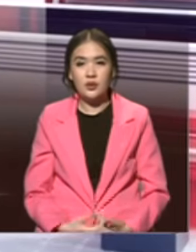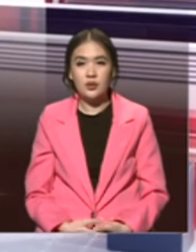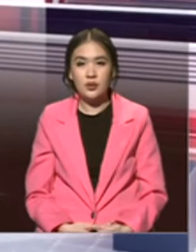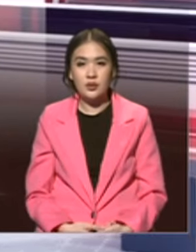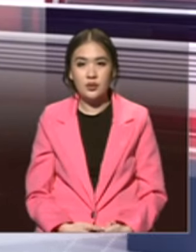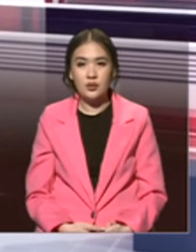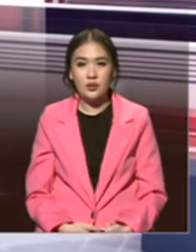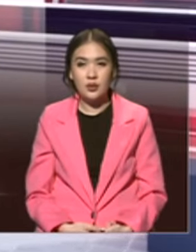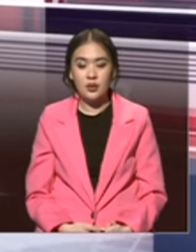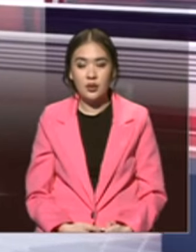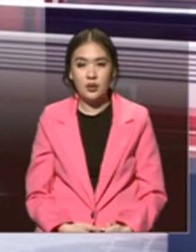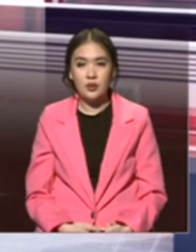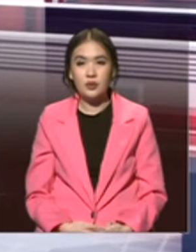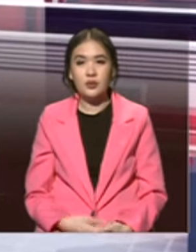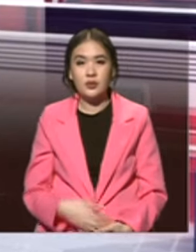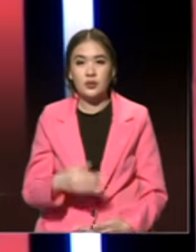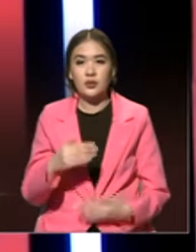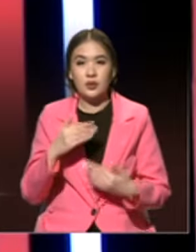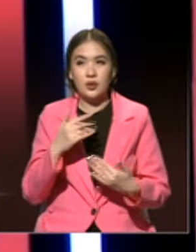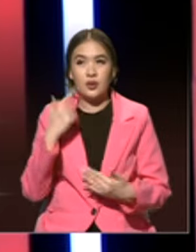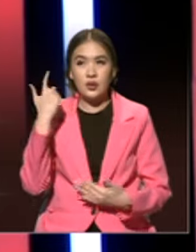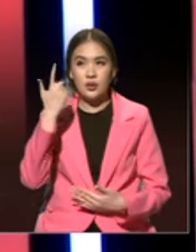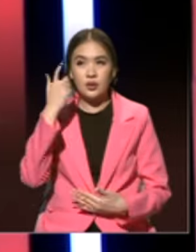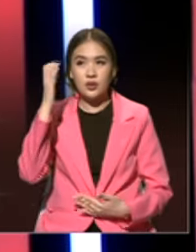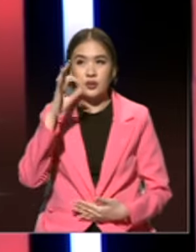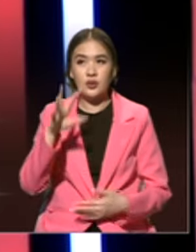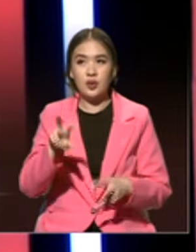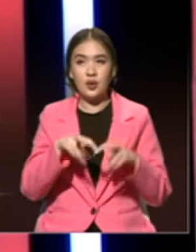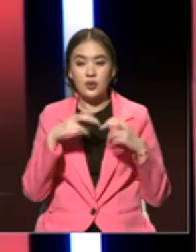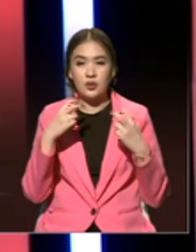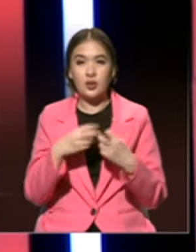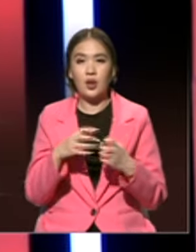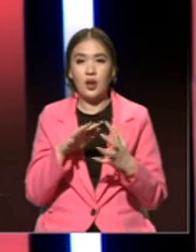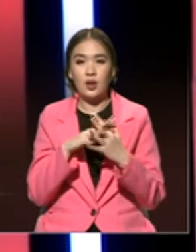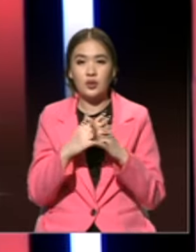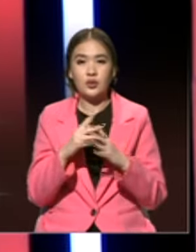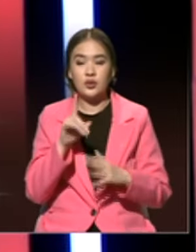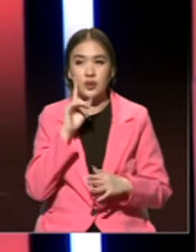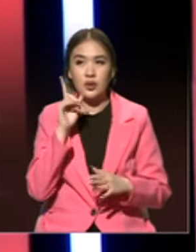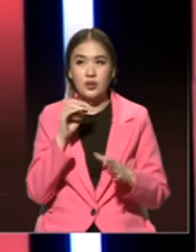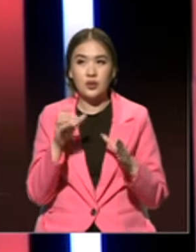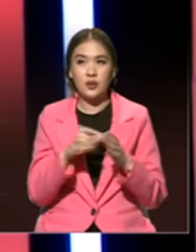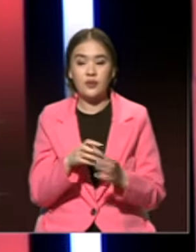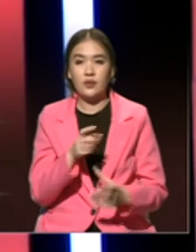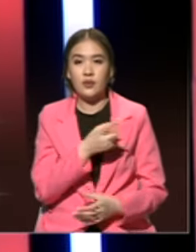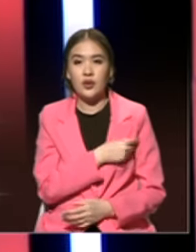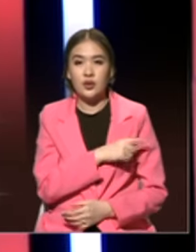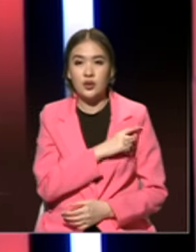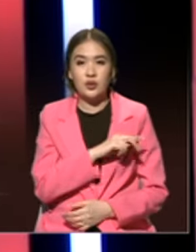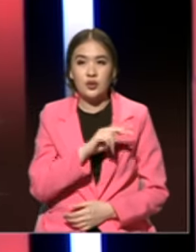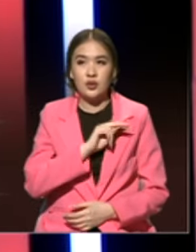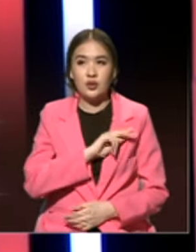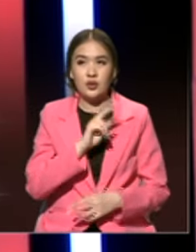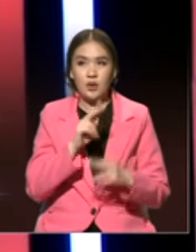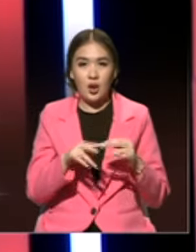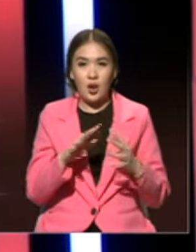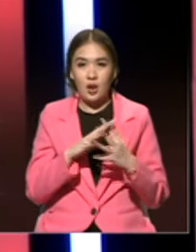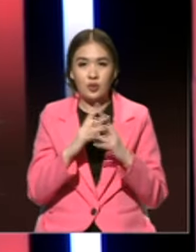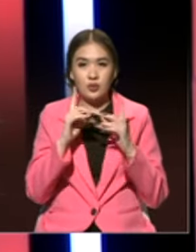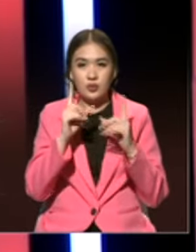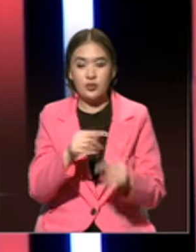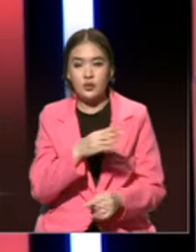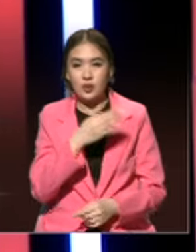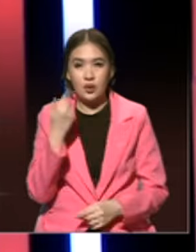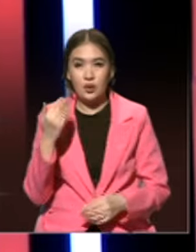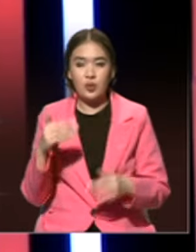Марат Мырза, соншама шаруалар отырсыздар, мынау ауылдағы жастар, мысалға ветеринарияны бітірген жастардың көбісі ауылға бара бермейді.